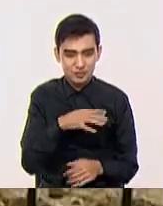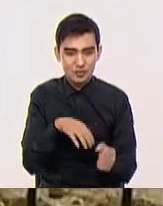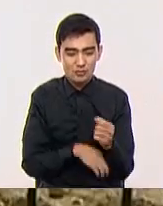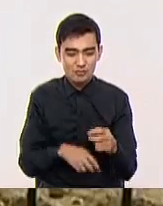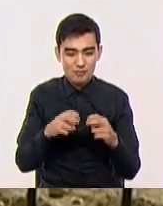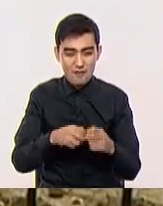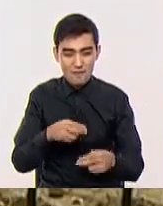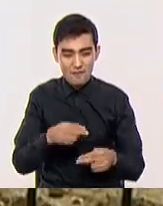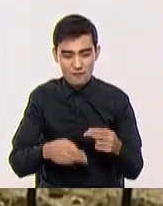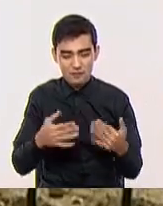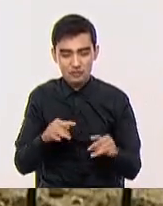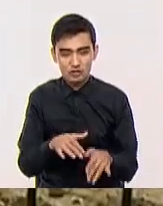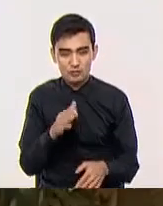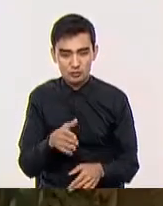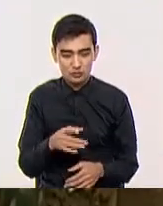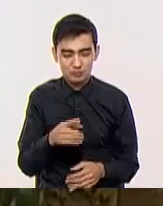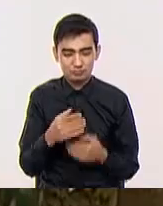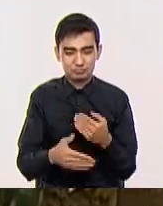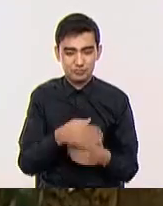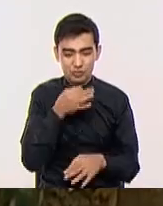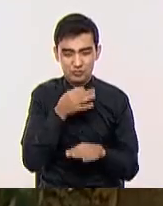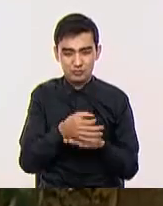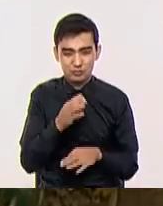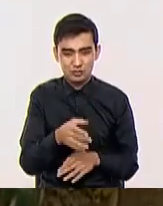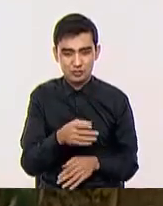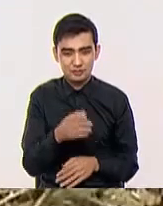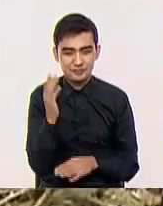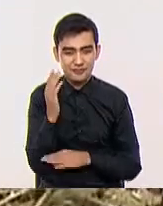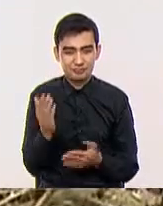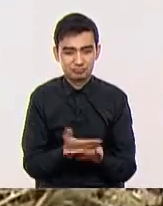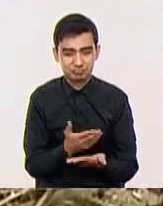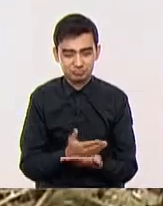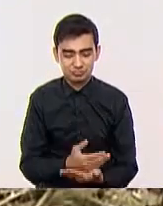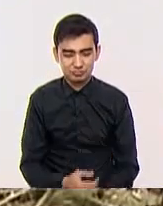По завершению экспертизы будет принято решение о привлечении к ответственности дровосеков.